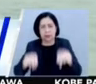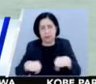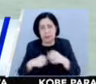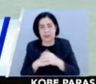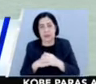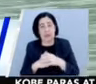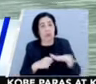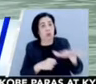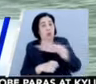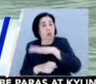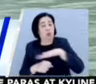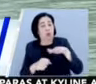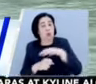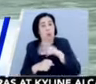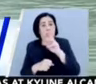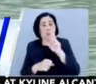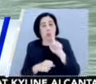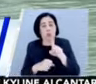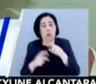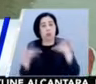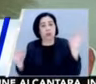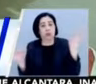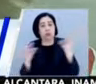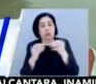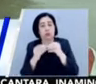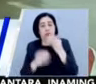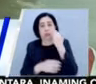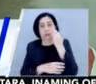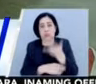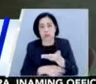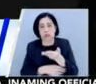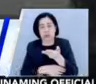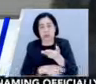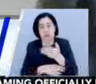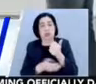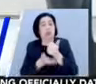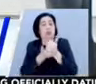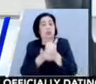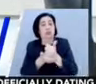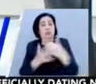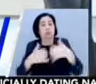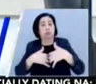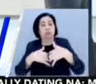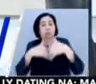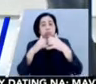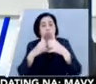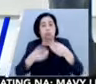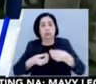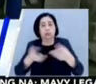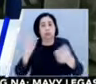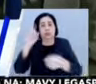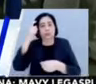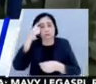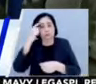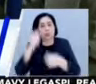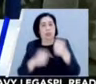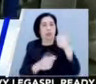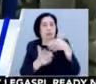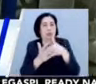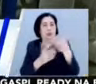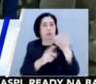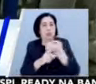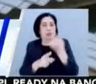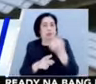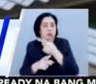6 is naman ang kabuang bilang ng pumanaw para makatulong sa pagbangon namahagi ang gobyerno ng ting 10,000 para sa mga p